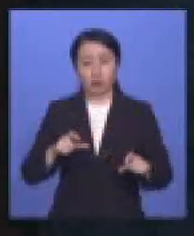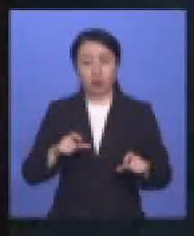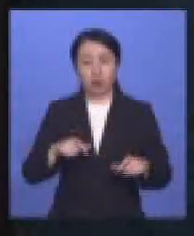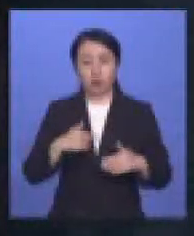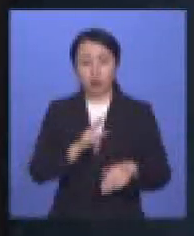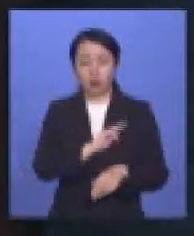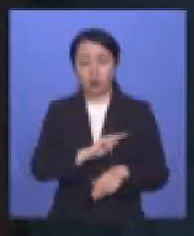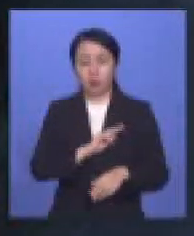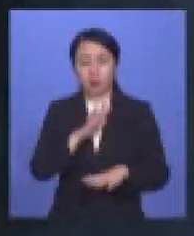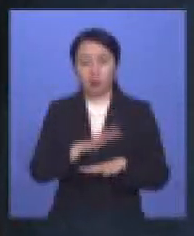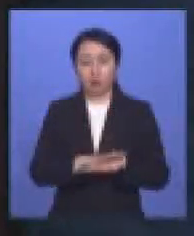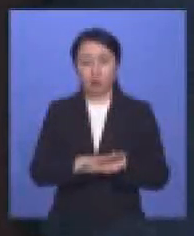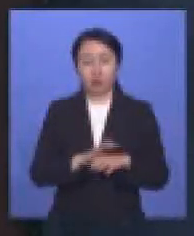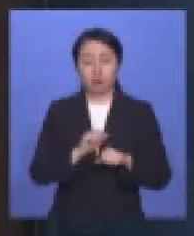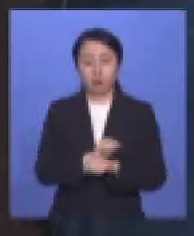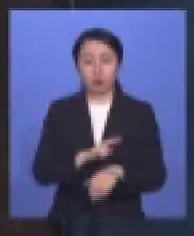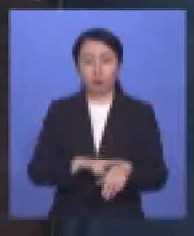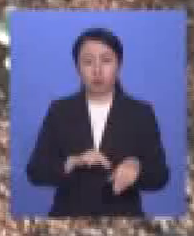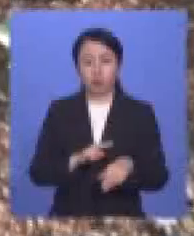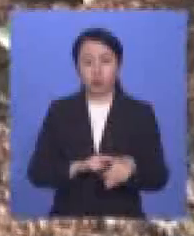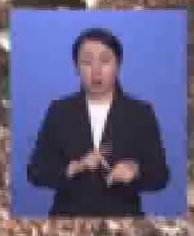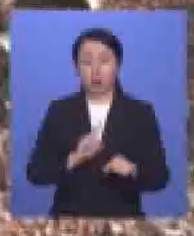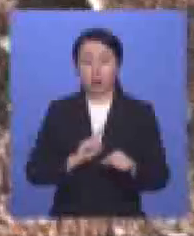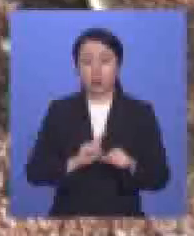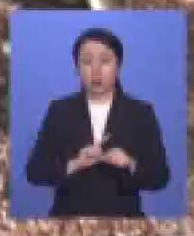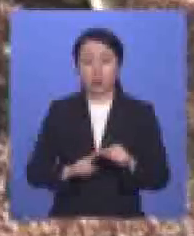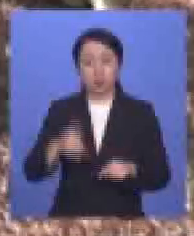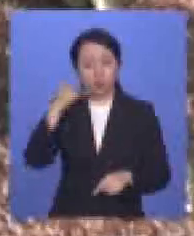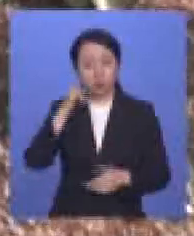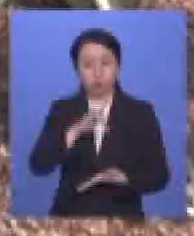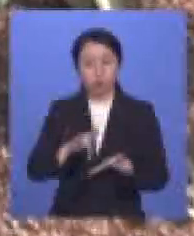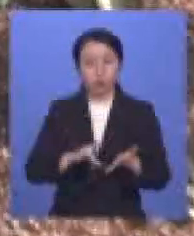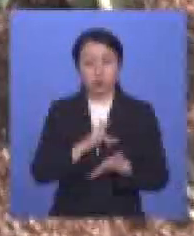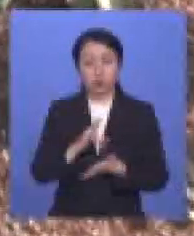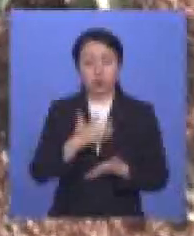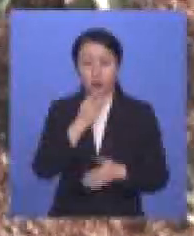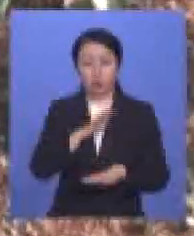представляющихся работников банков или правоохранительных органов, незамедлительно позвонить в колл-центр